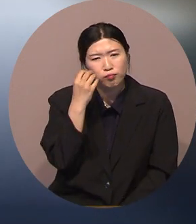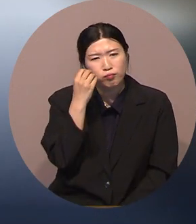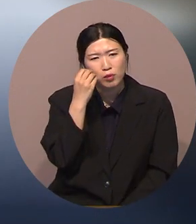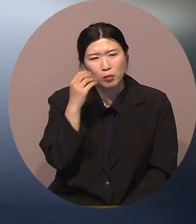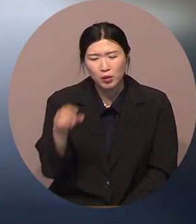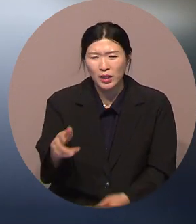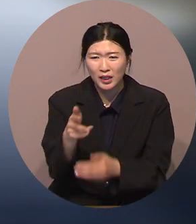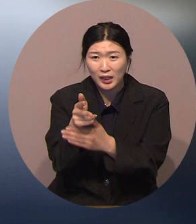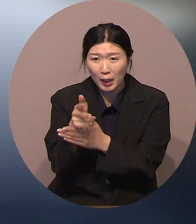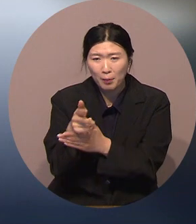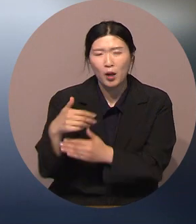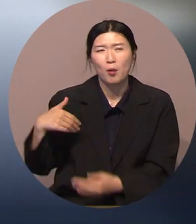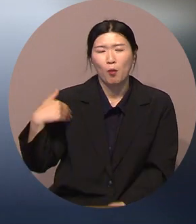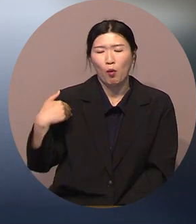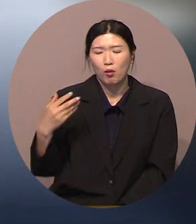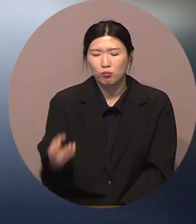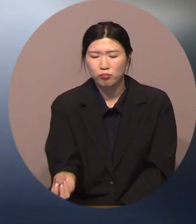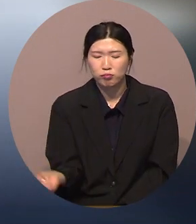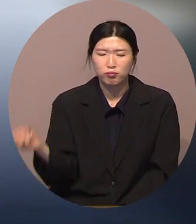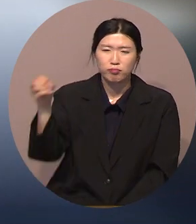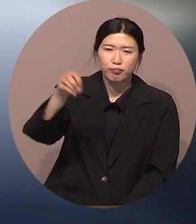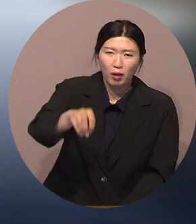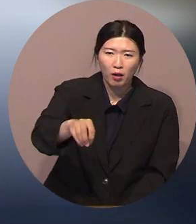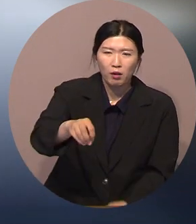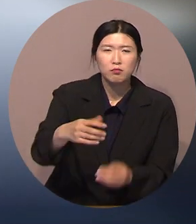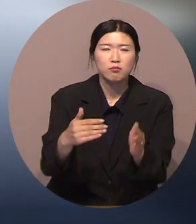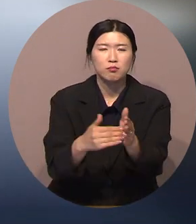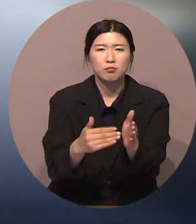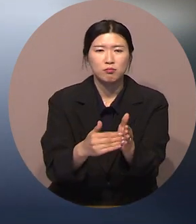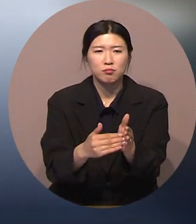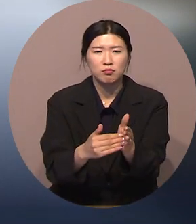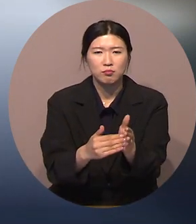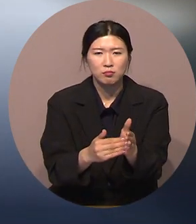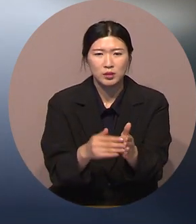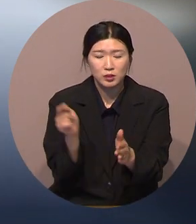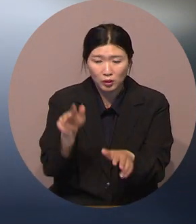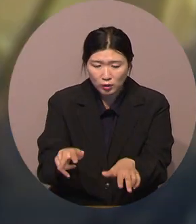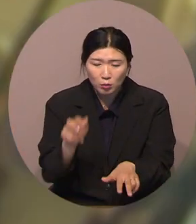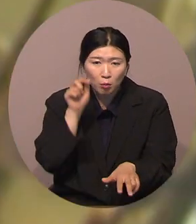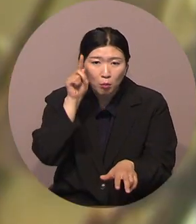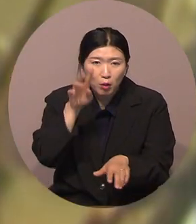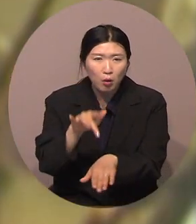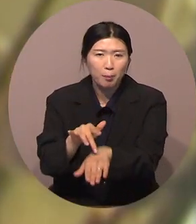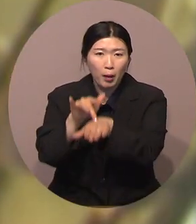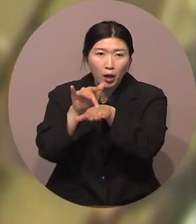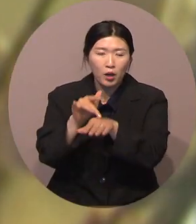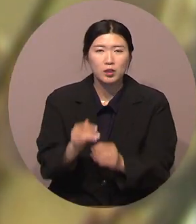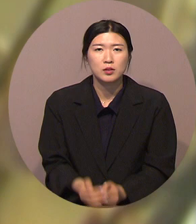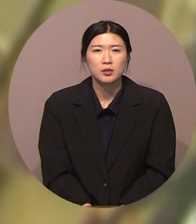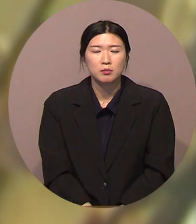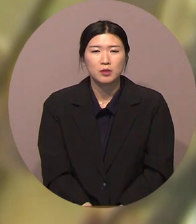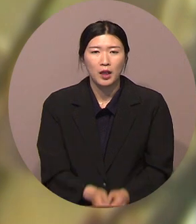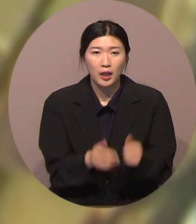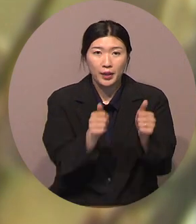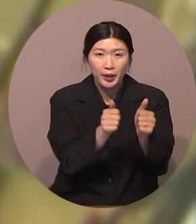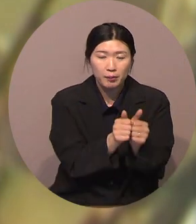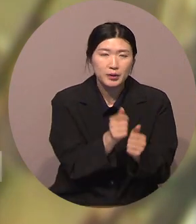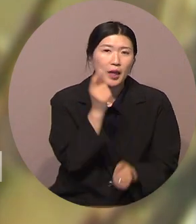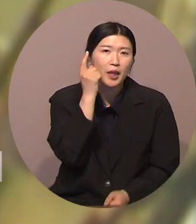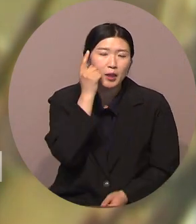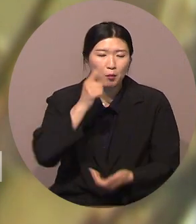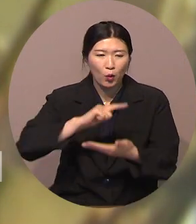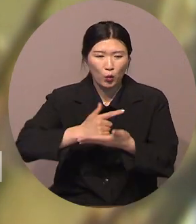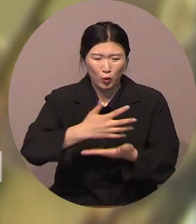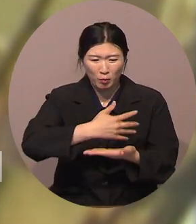카라 모르고 세대 다 올려놓은 거야 졌어 남성의 휴대 전화와 노트북 등을